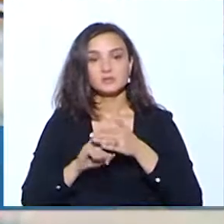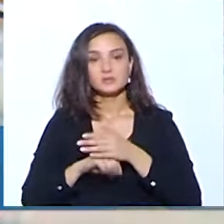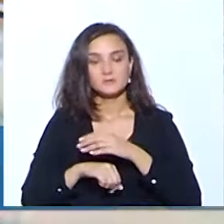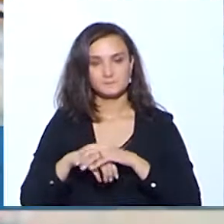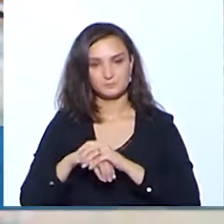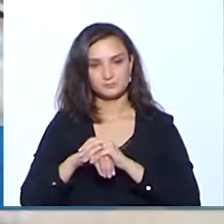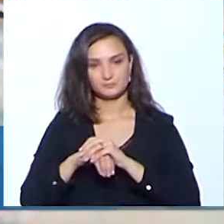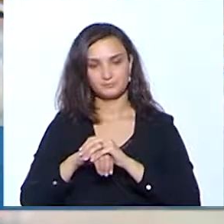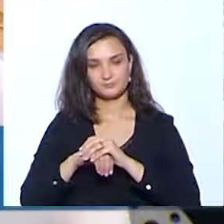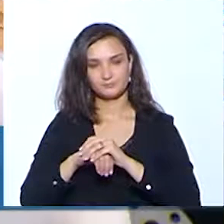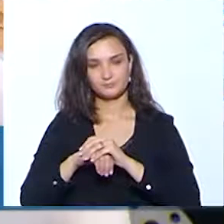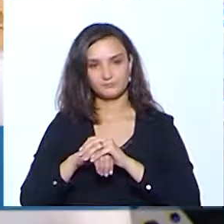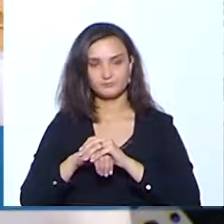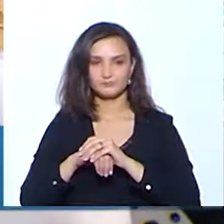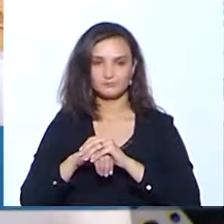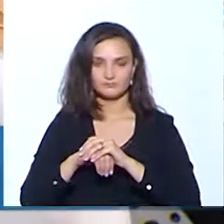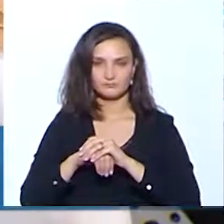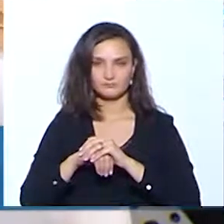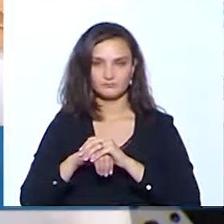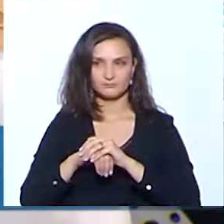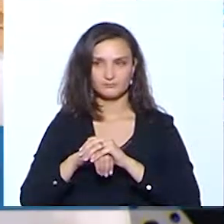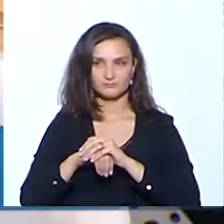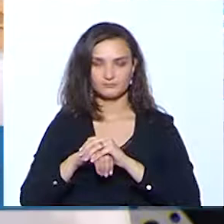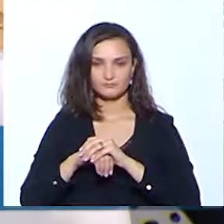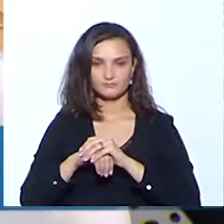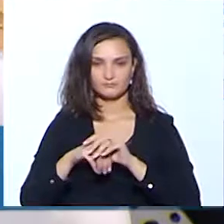როგორ ქვია იცით ამას, ძალიან